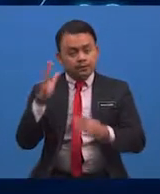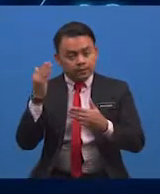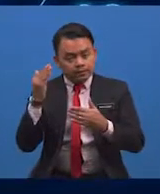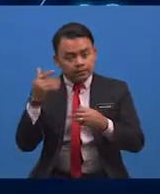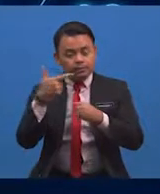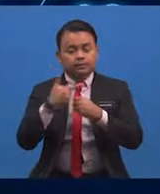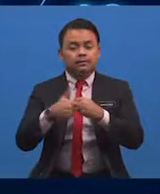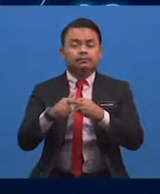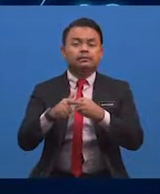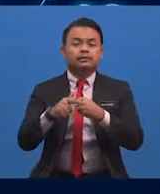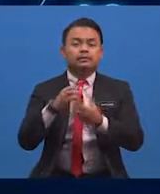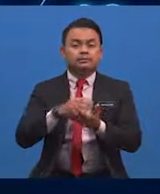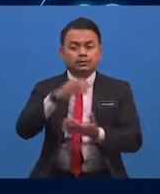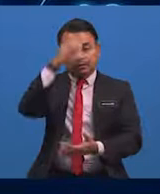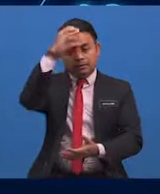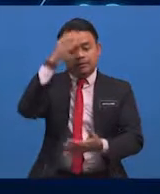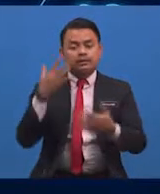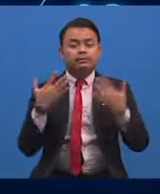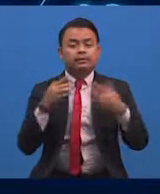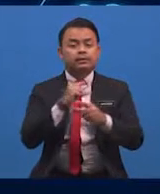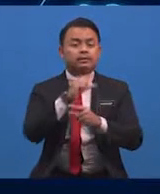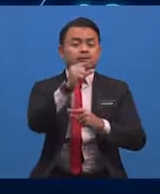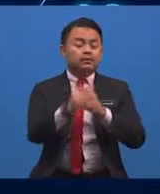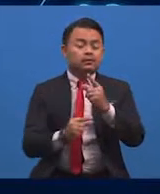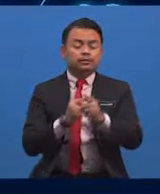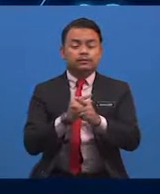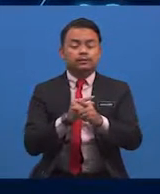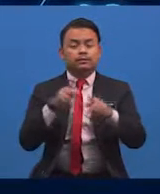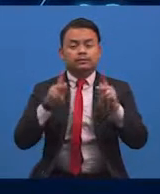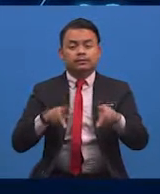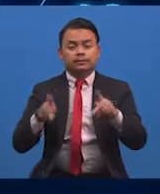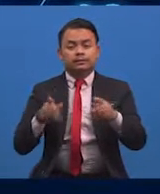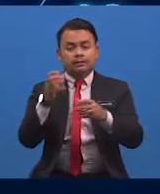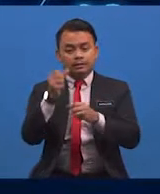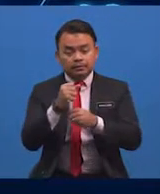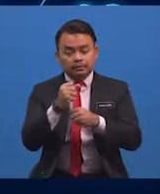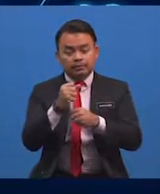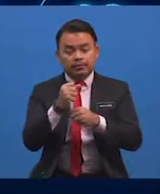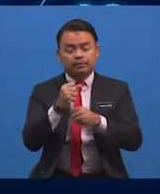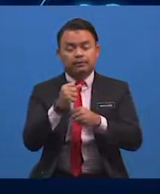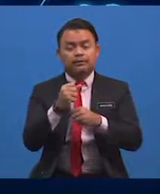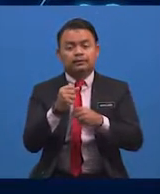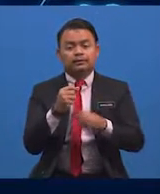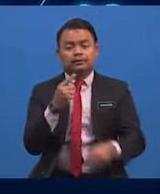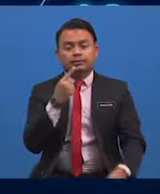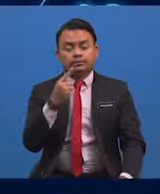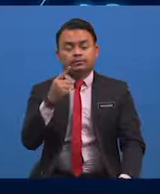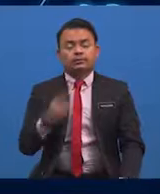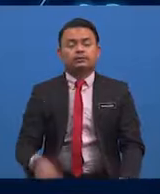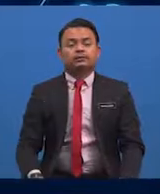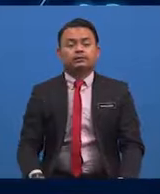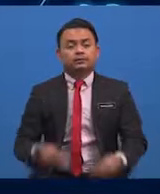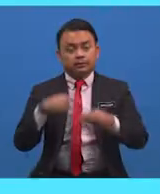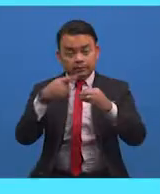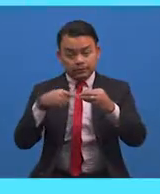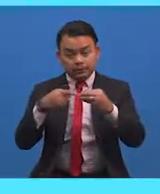belajar berkenaan pemanasan global, pelajar-pelajar akan dapat menerangkan dan menjelaskan berkenaan pemanasan